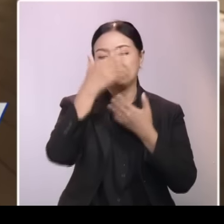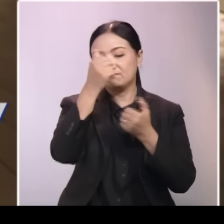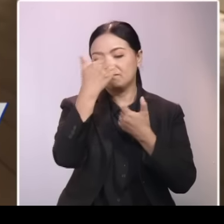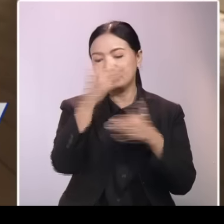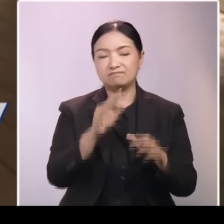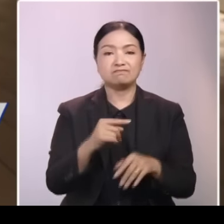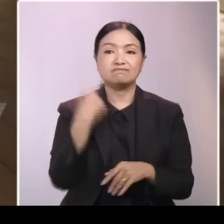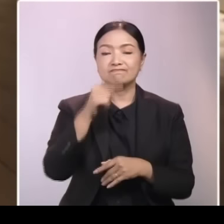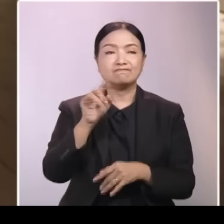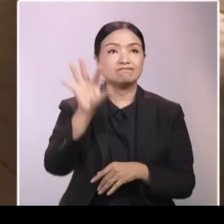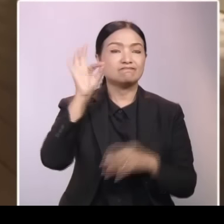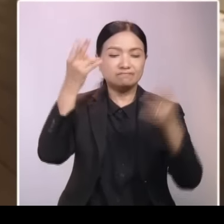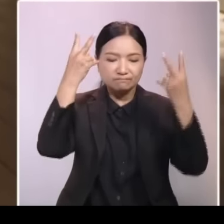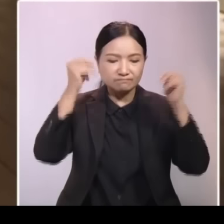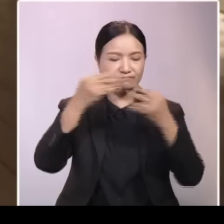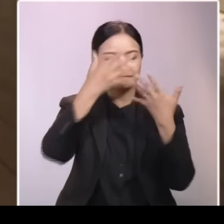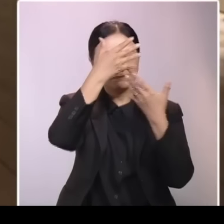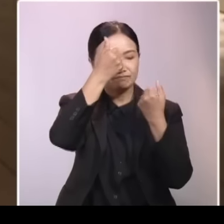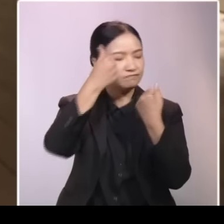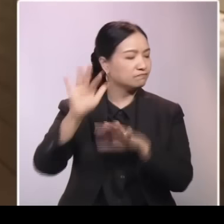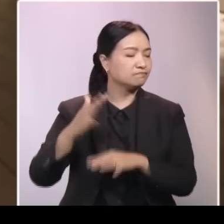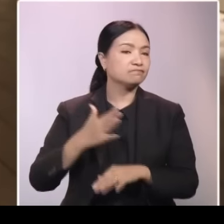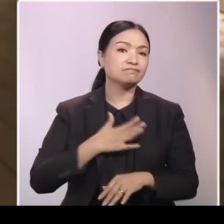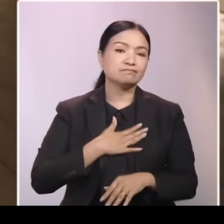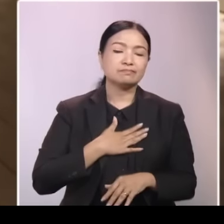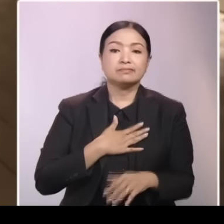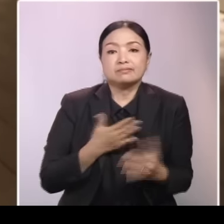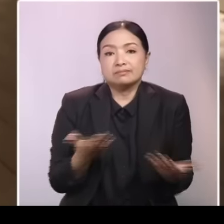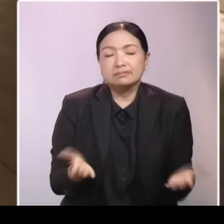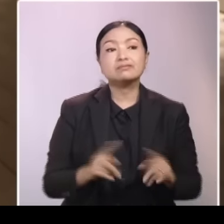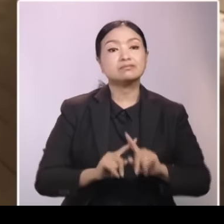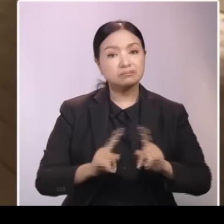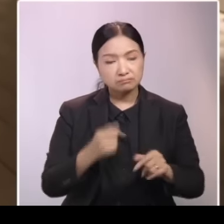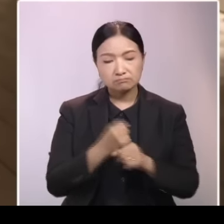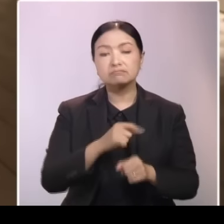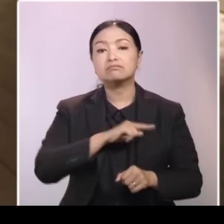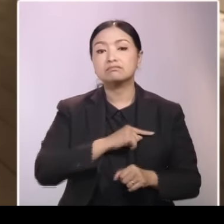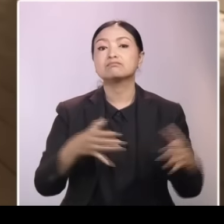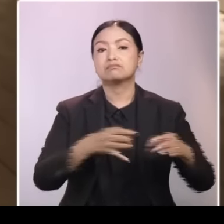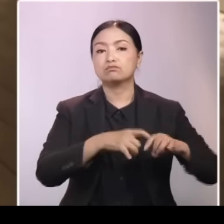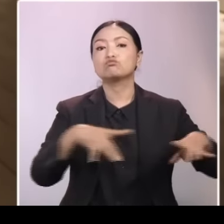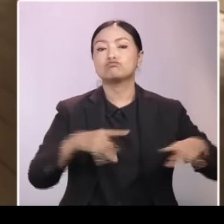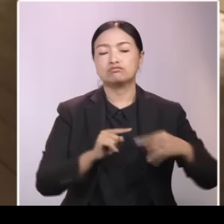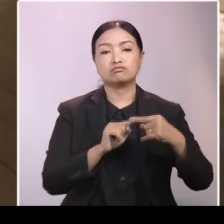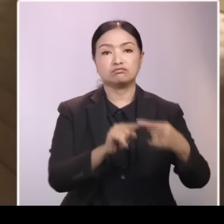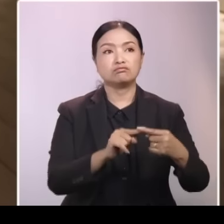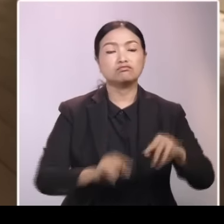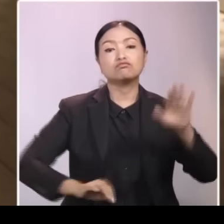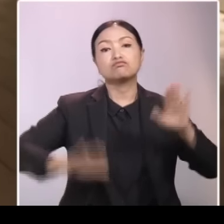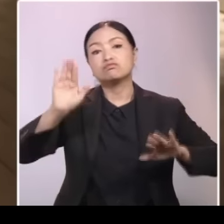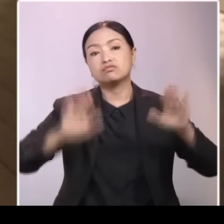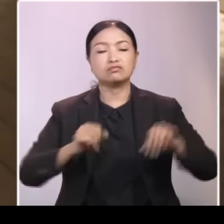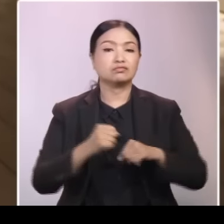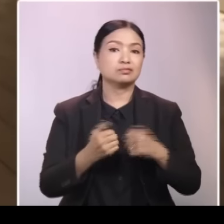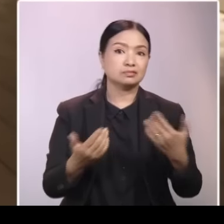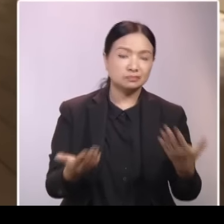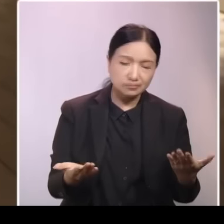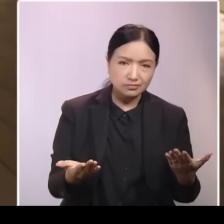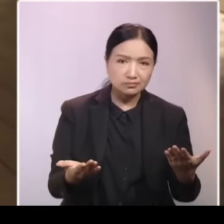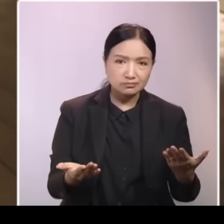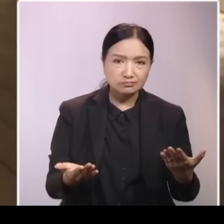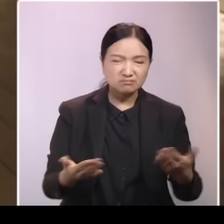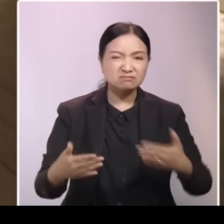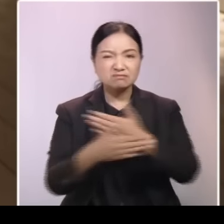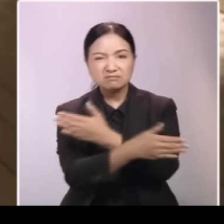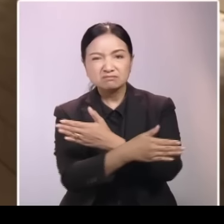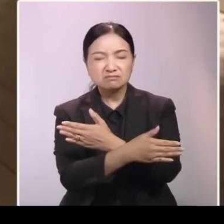เลือกนายกก็ไม่สนเพราะว่าพรรคนั้นไม่มีแคนดิเดตแล้วแต่ว่าก็ยังคงทำหน้าที่ฝ่ายค้านต่อส่วนจะโหวตอย่างไรจะโห